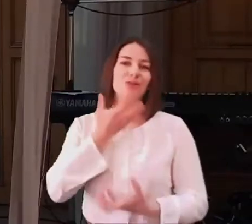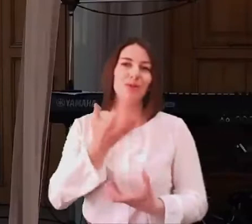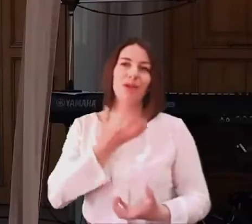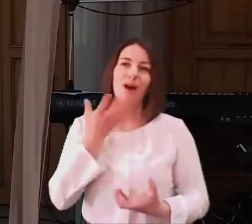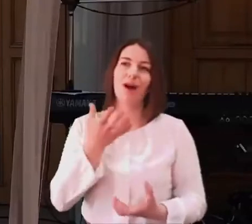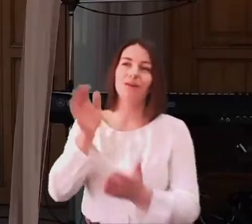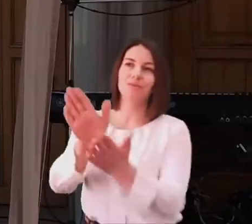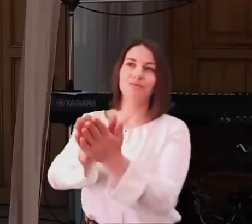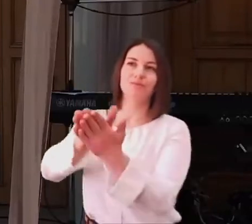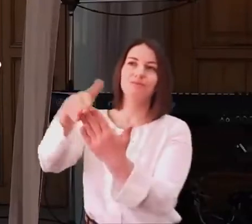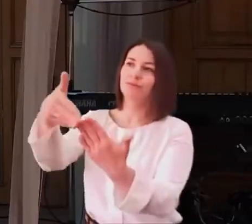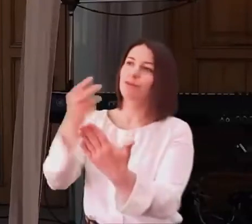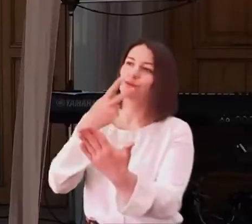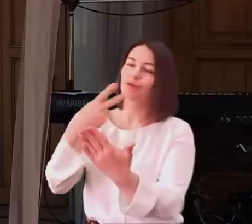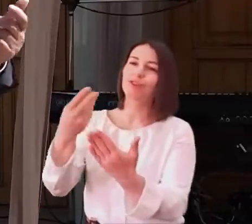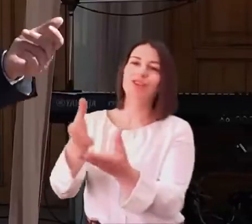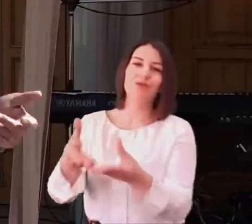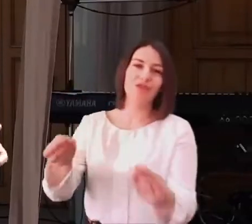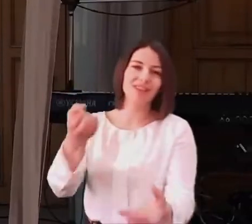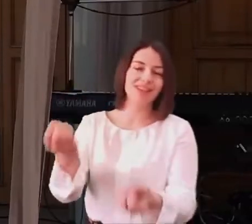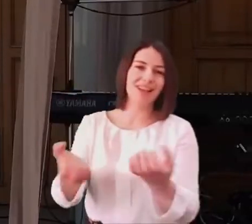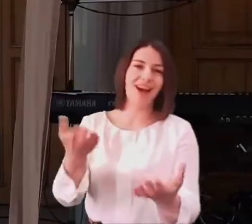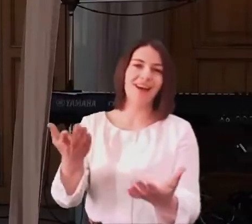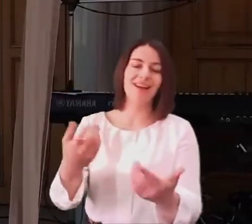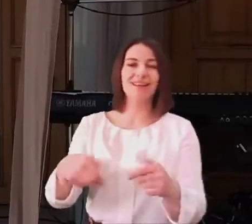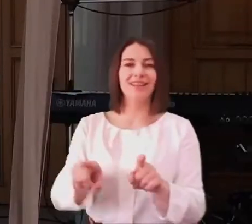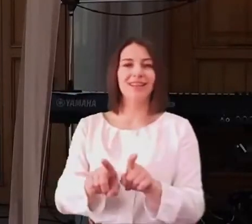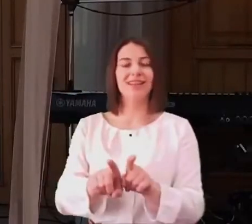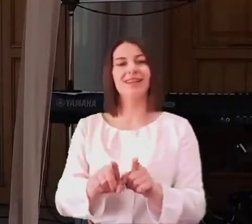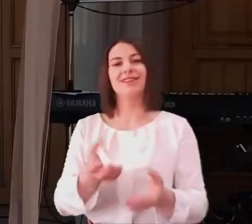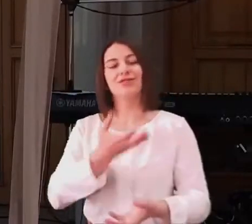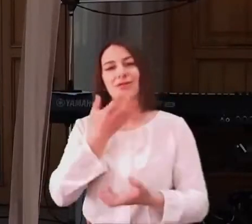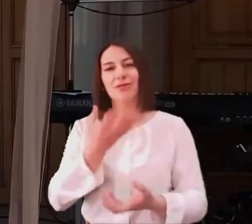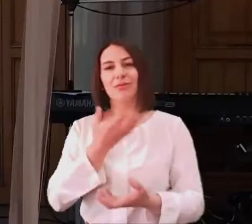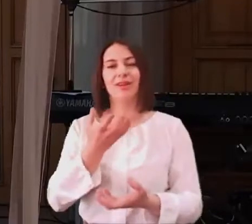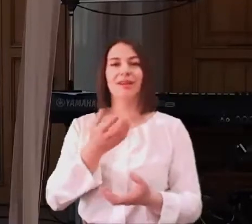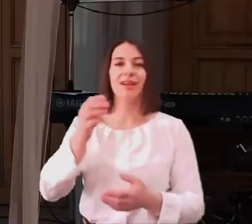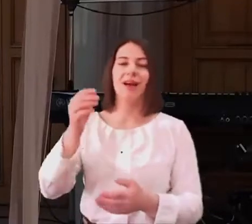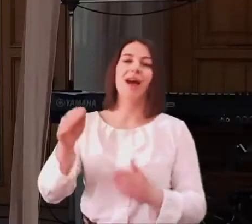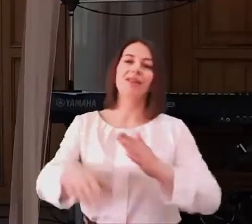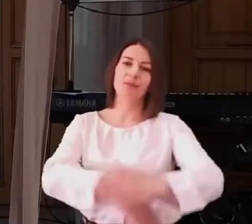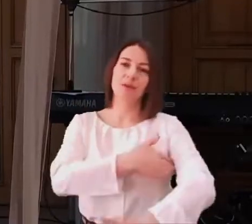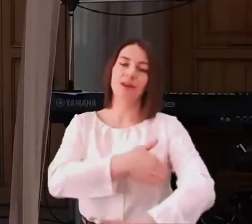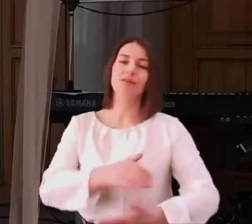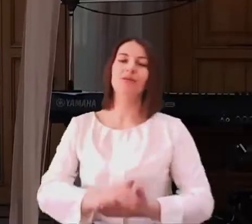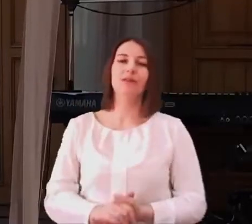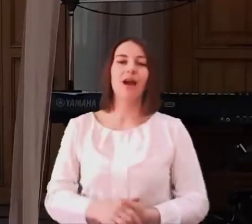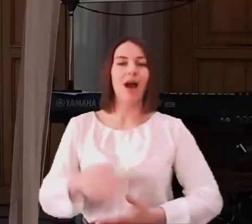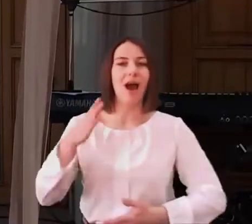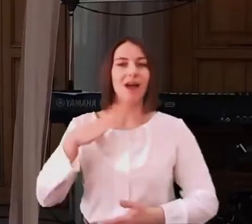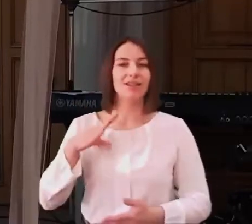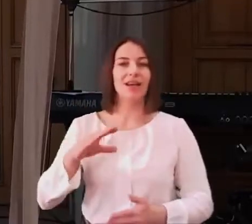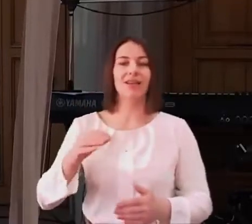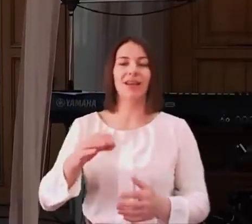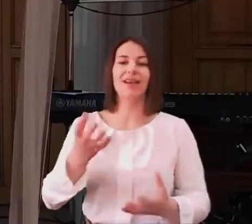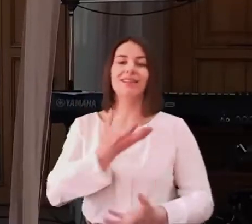вот даты календарной наступления весны или таких теплых среднесуточных температур. Нет. Ожидание весны для дачника и